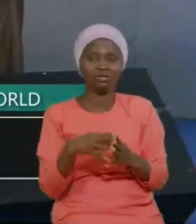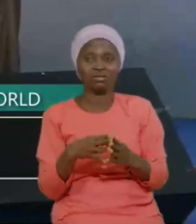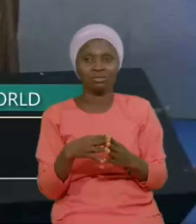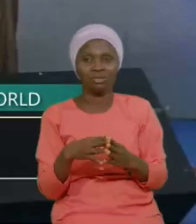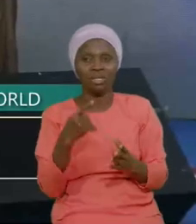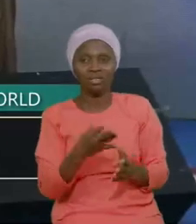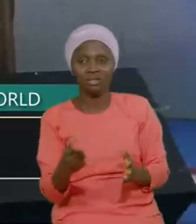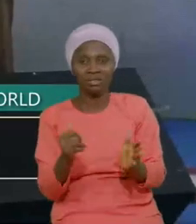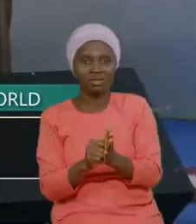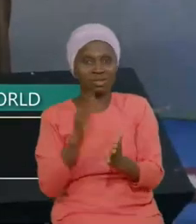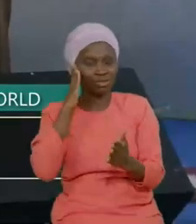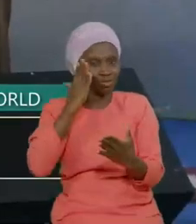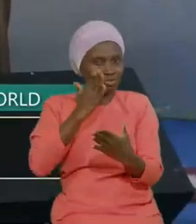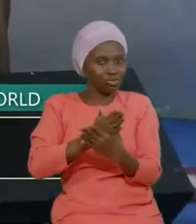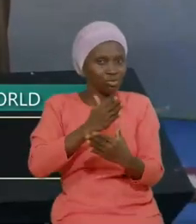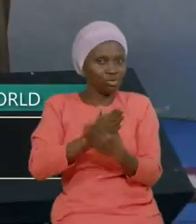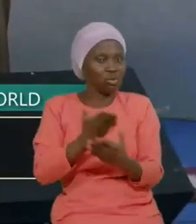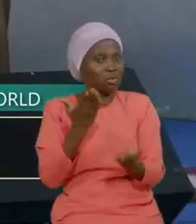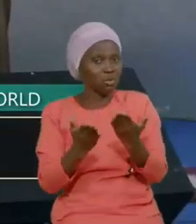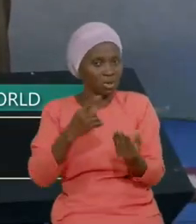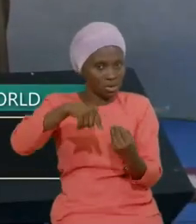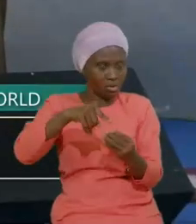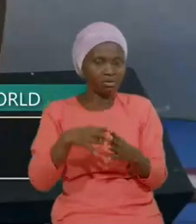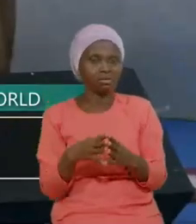les adversités peuvent être autour de nous.